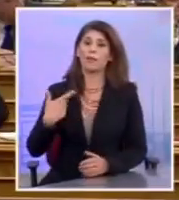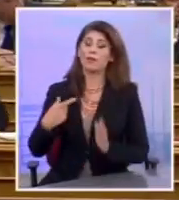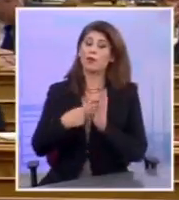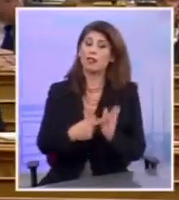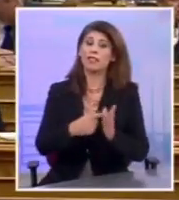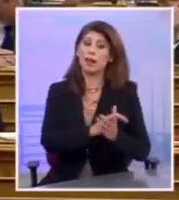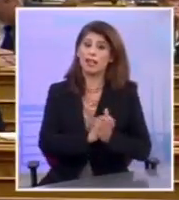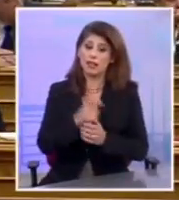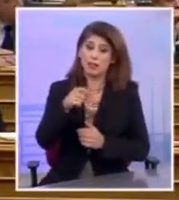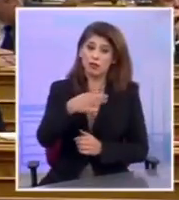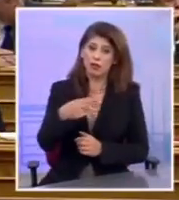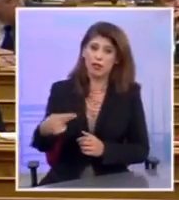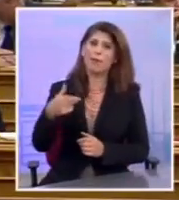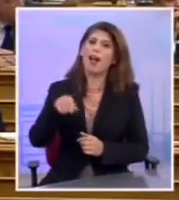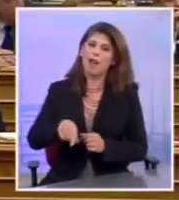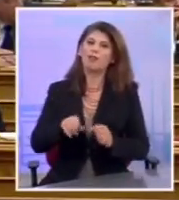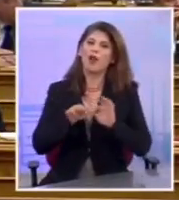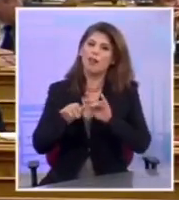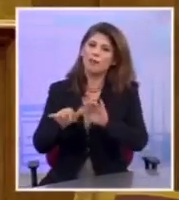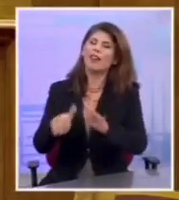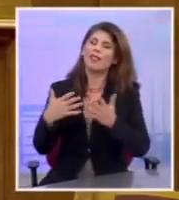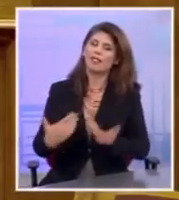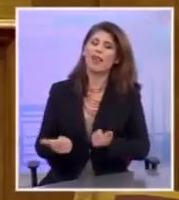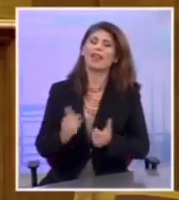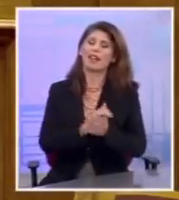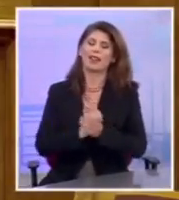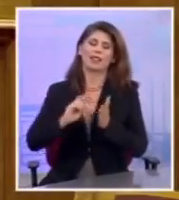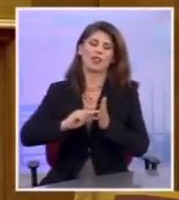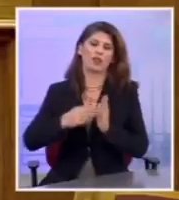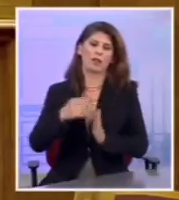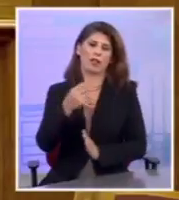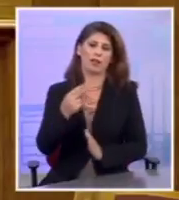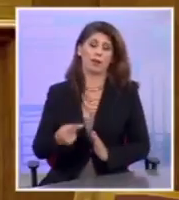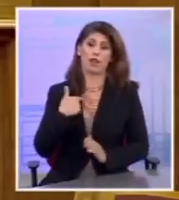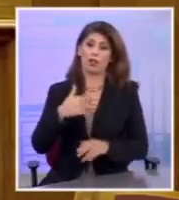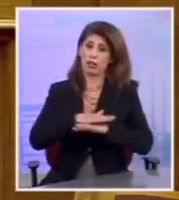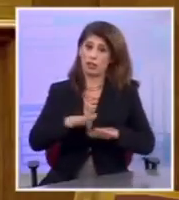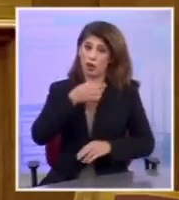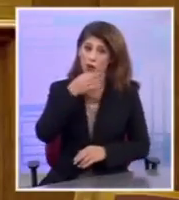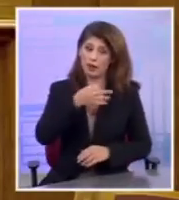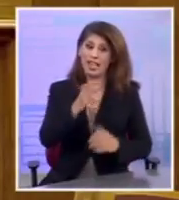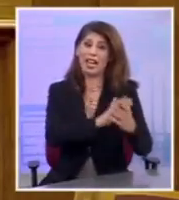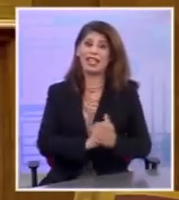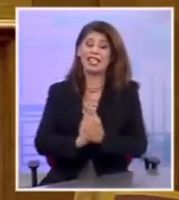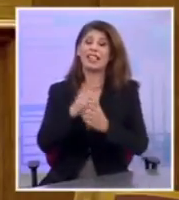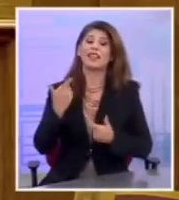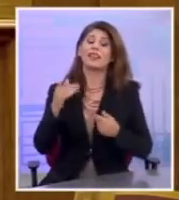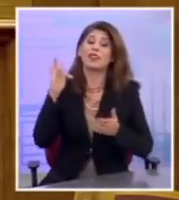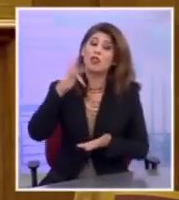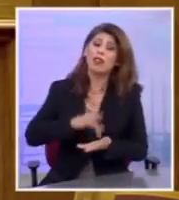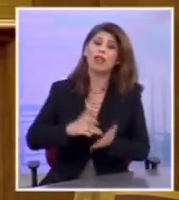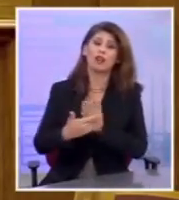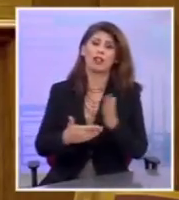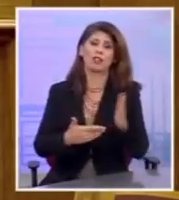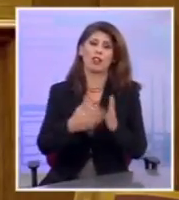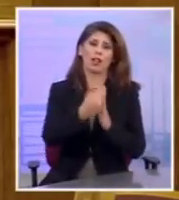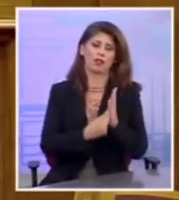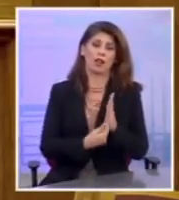ζητήματα. Και τελείωσα την ομιλία μου με την αλληλεγγύη ακριβώς γιατί είναι στο κέντρο των αριστερών αξιών, μαζί